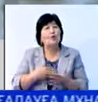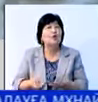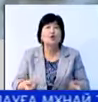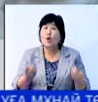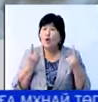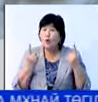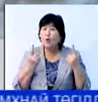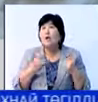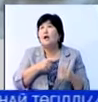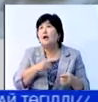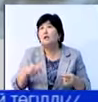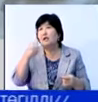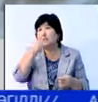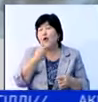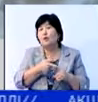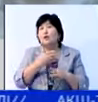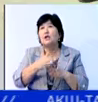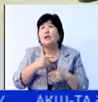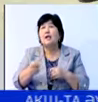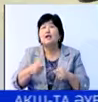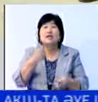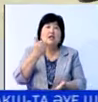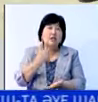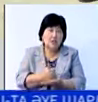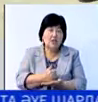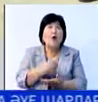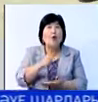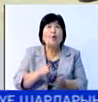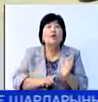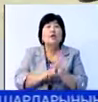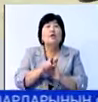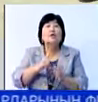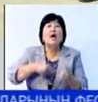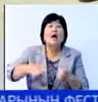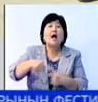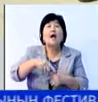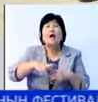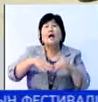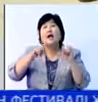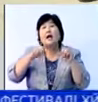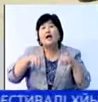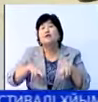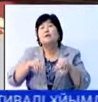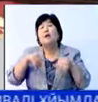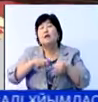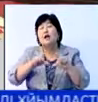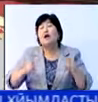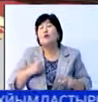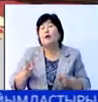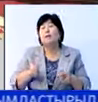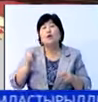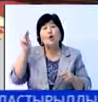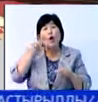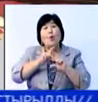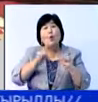қомақты. Ширек ғасырға жуық осы салаға жетекшілік етті. Ол келген тұста кәсіптік техникалық бағытта мамандар даярлайтын